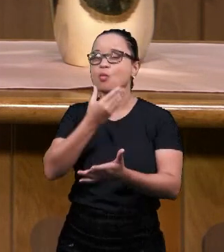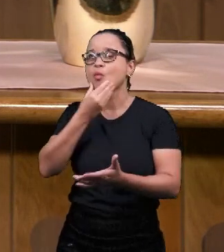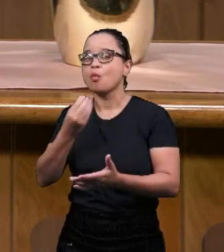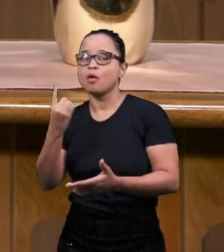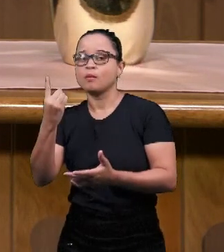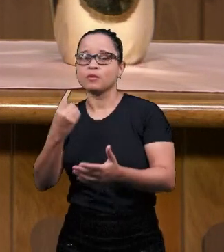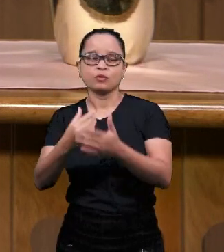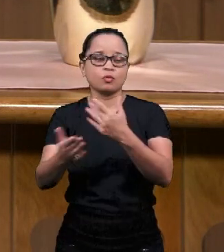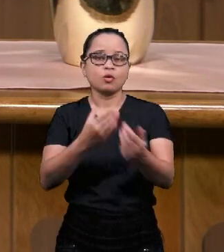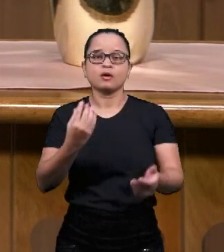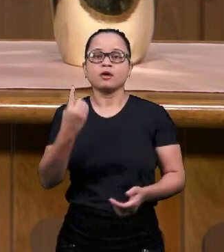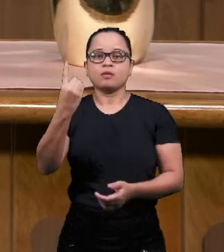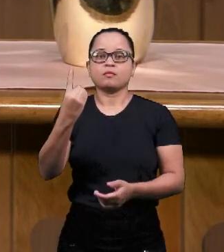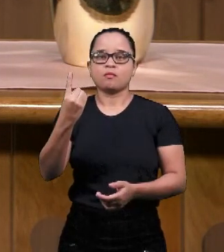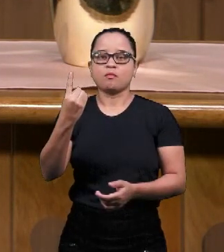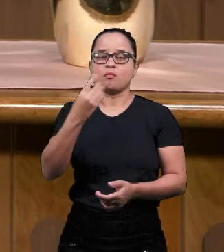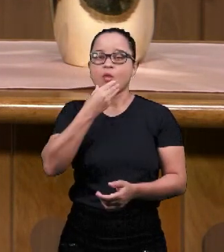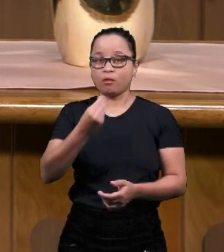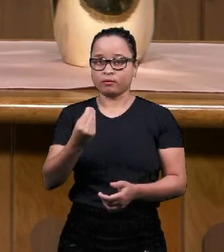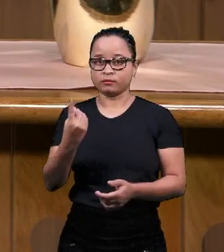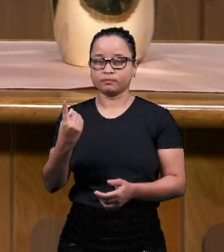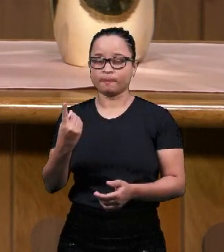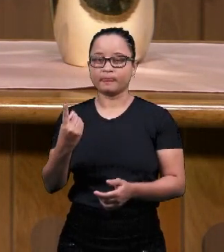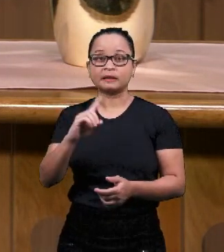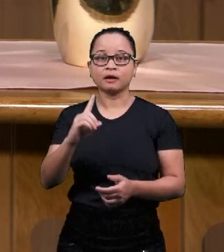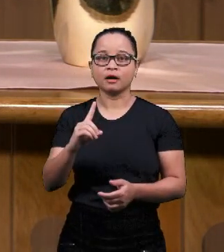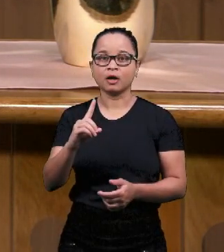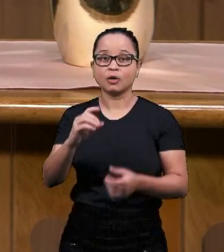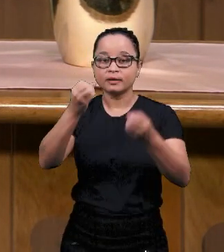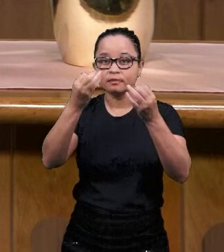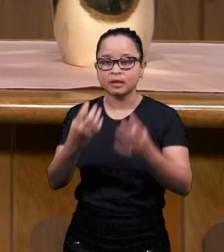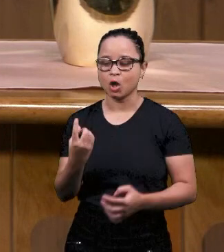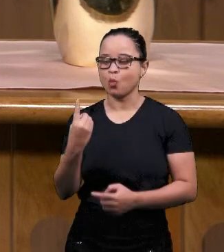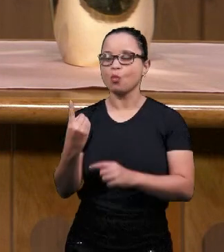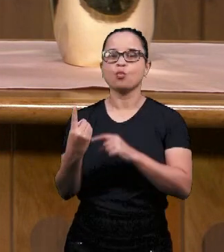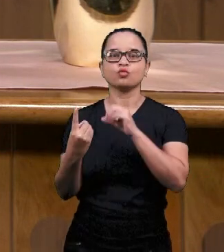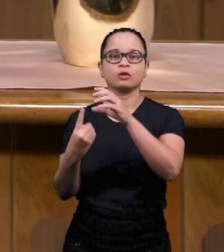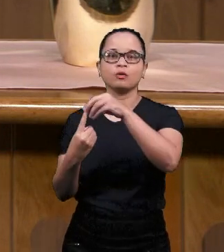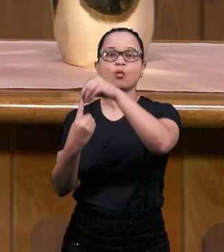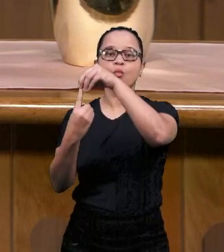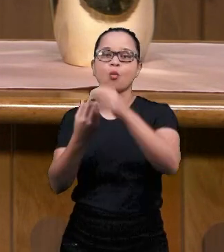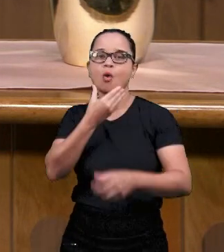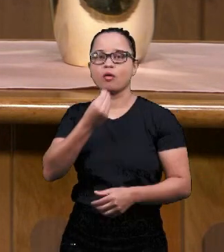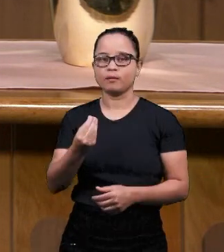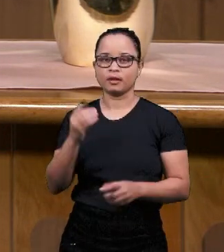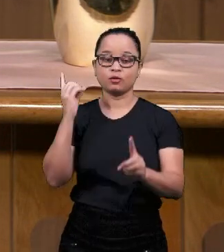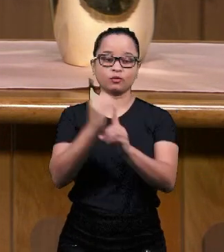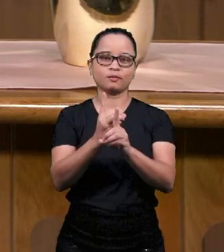о каком-то человеке, он говорит об определенном человеке, потому что это сокровище,